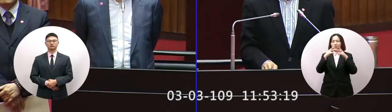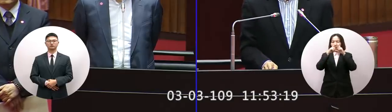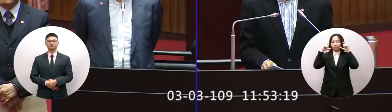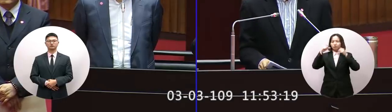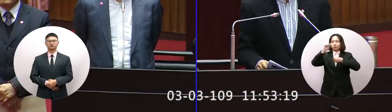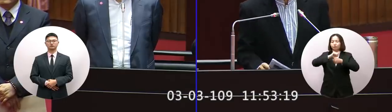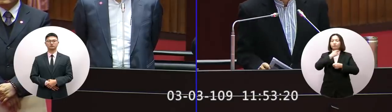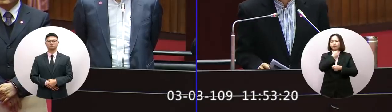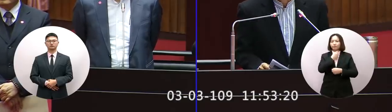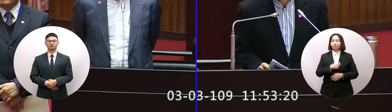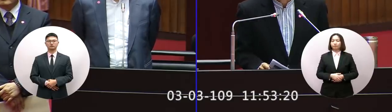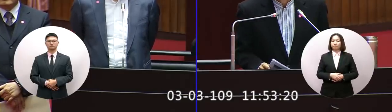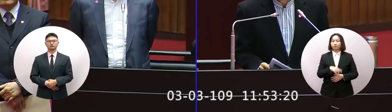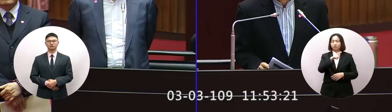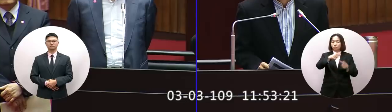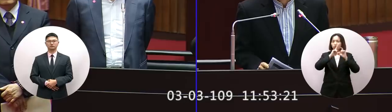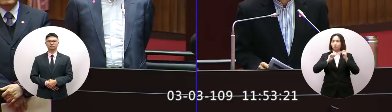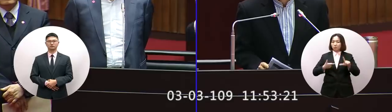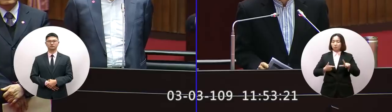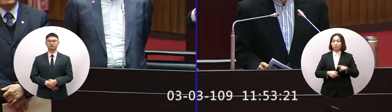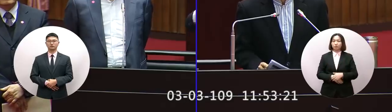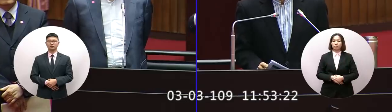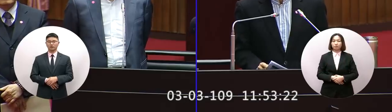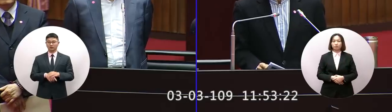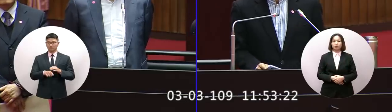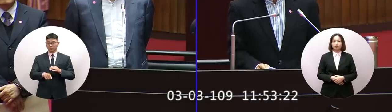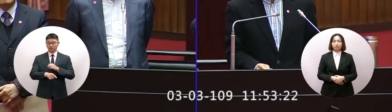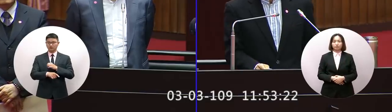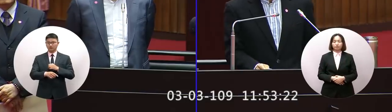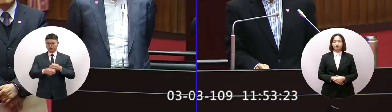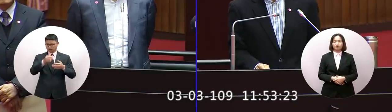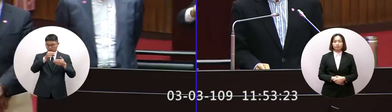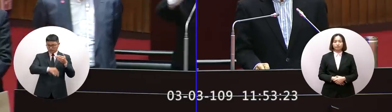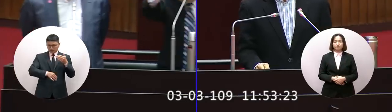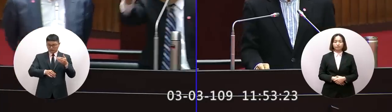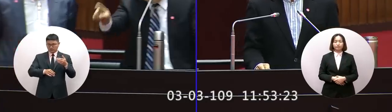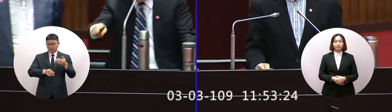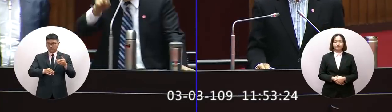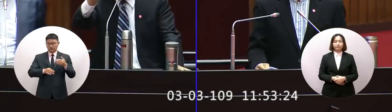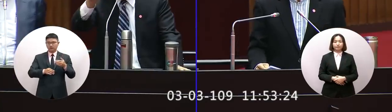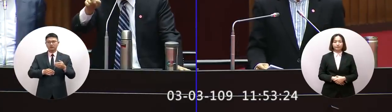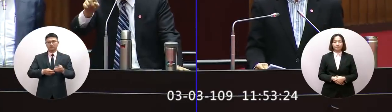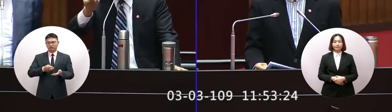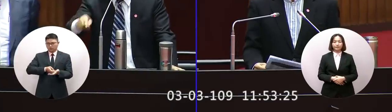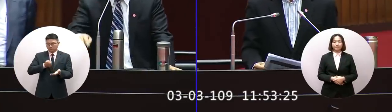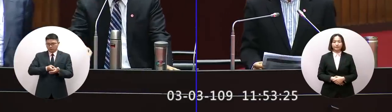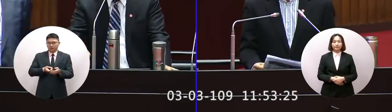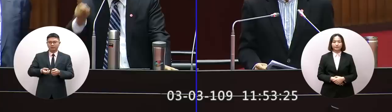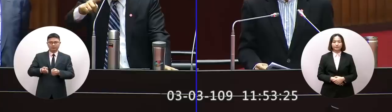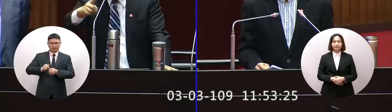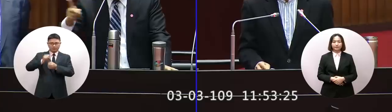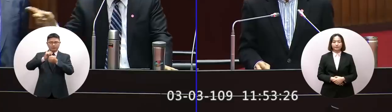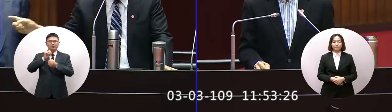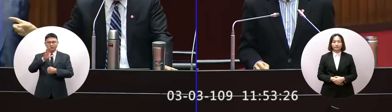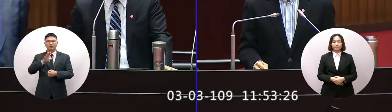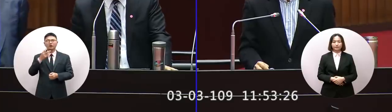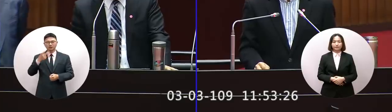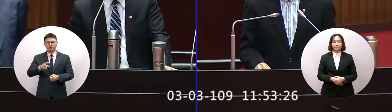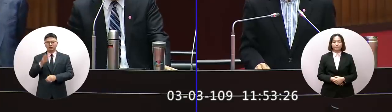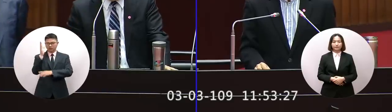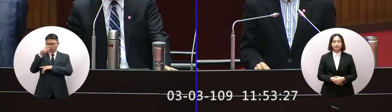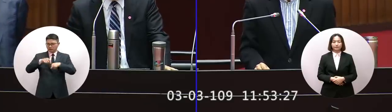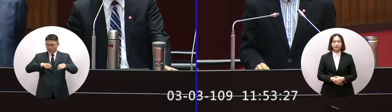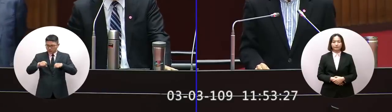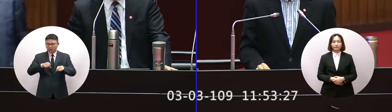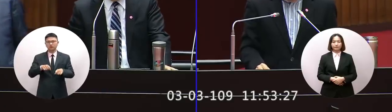不一樣戴口罩我們件加嚴不過總體這個政策沒有變這個你還是要